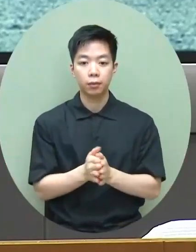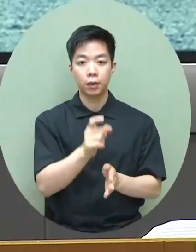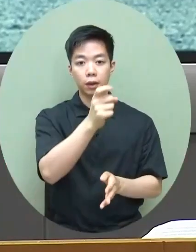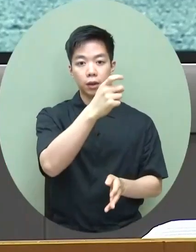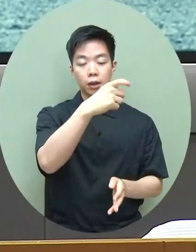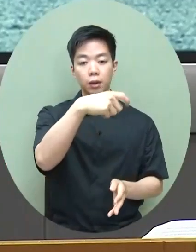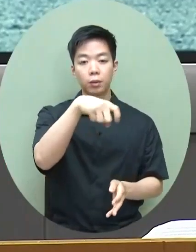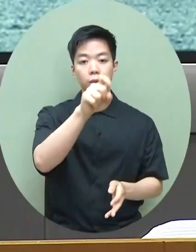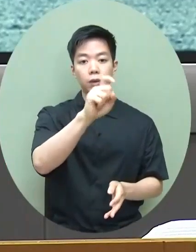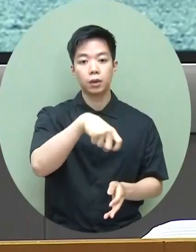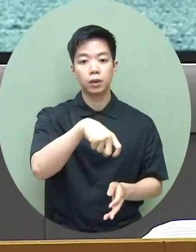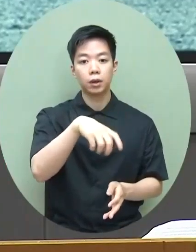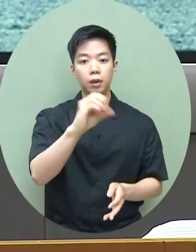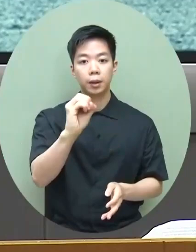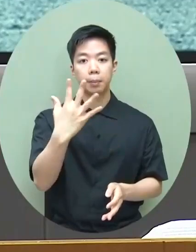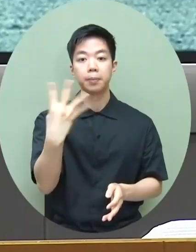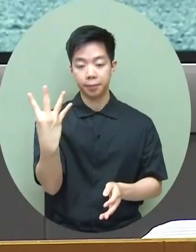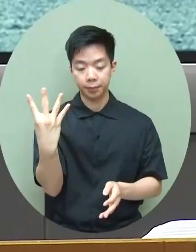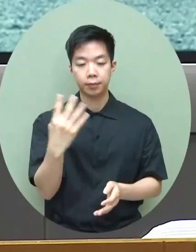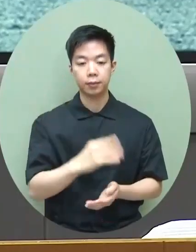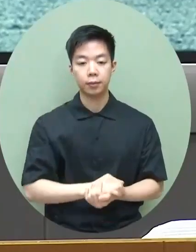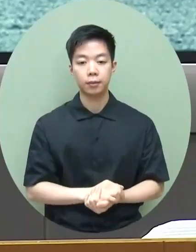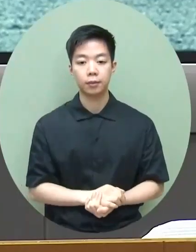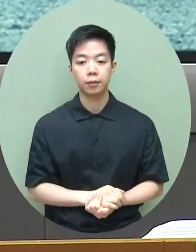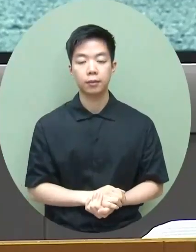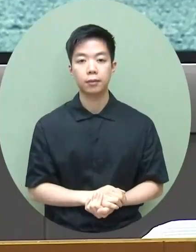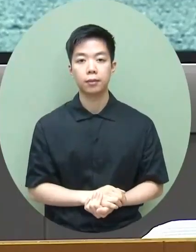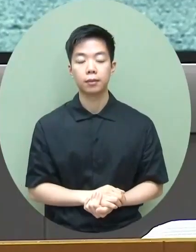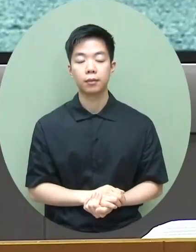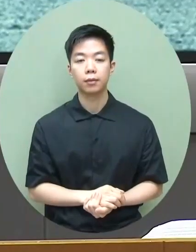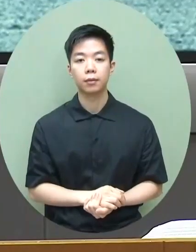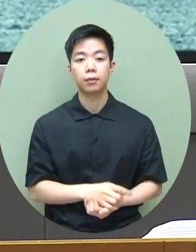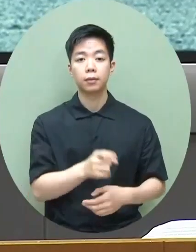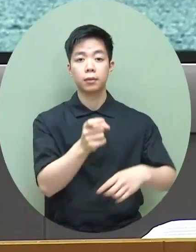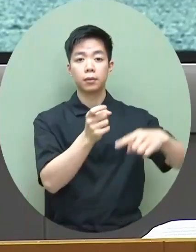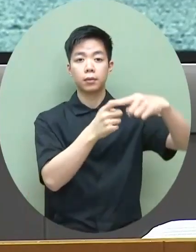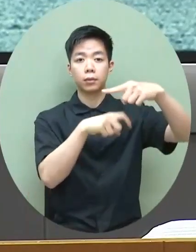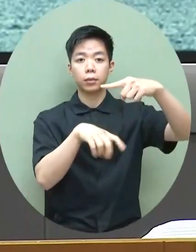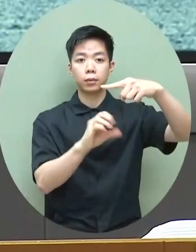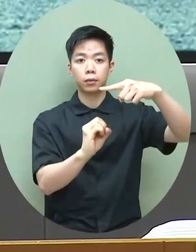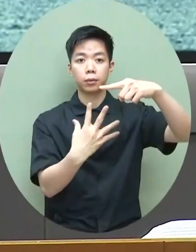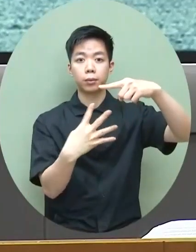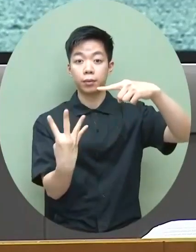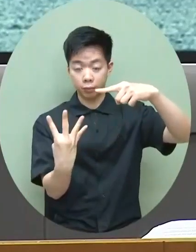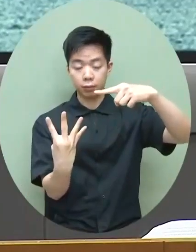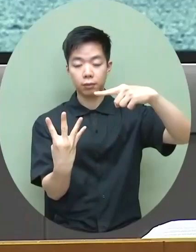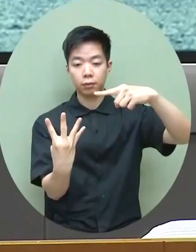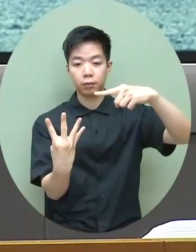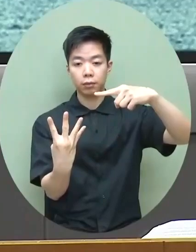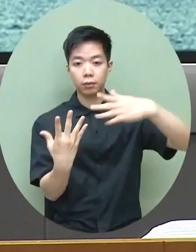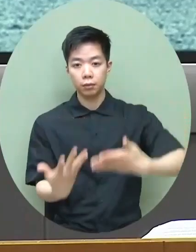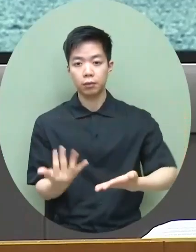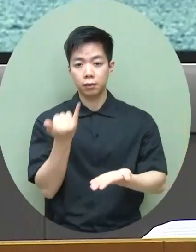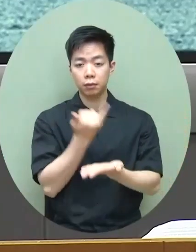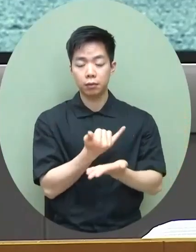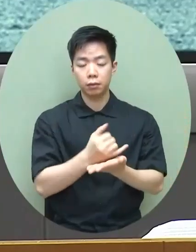9054宗嘅。咁喺嗰9054宗，其實而家嗰個粗死亡率咧就係